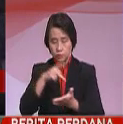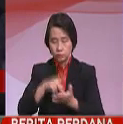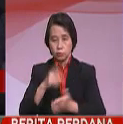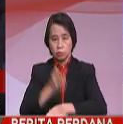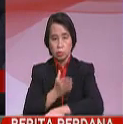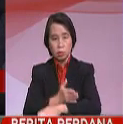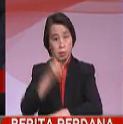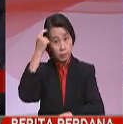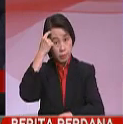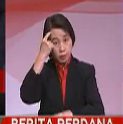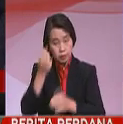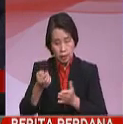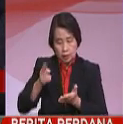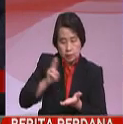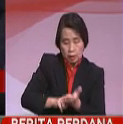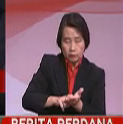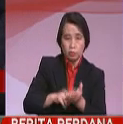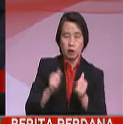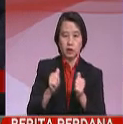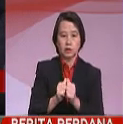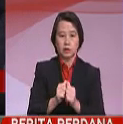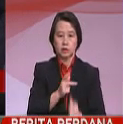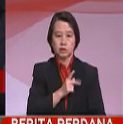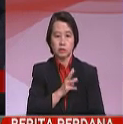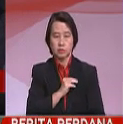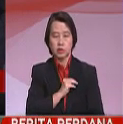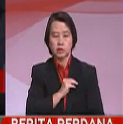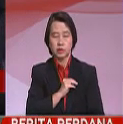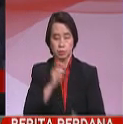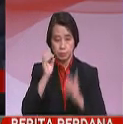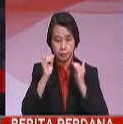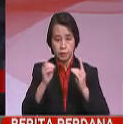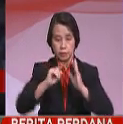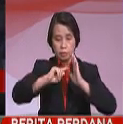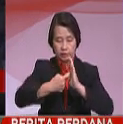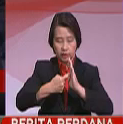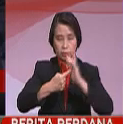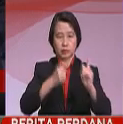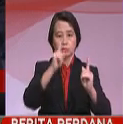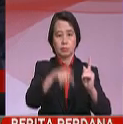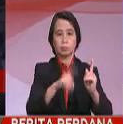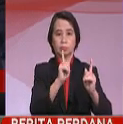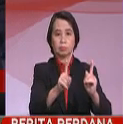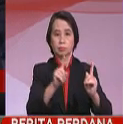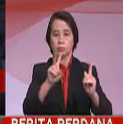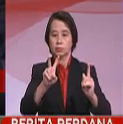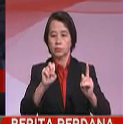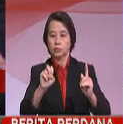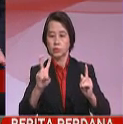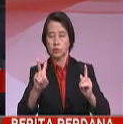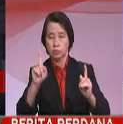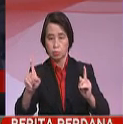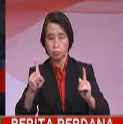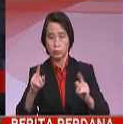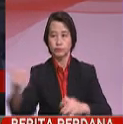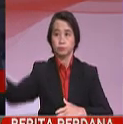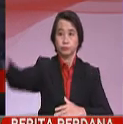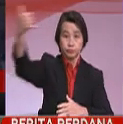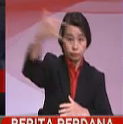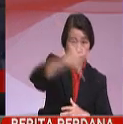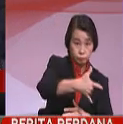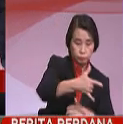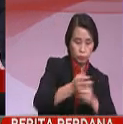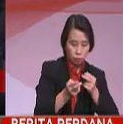perkembangan minda yang berdaftar dengan Kementerian Pendidikan berkuat kuasa 1 Januari 2021. Kemasukan